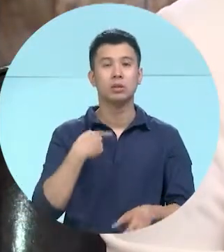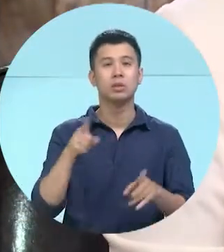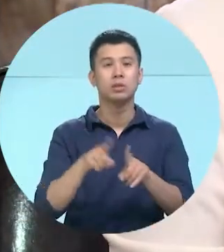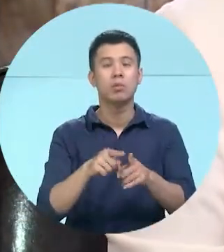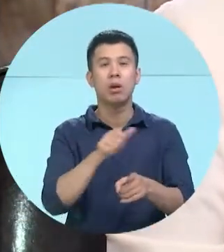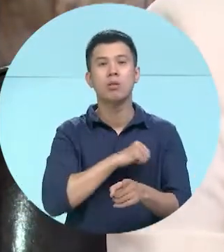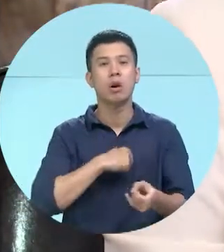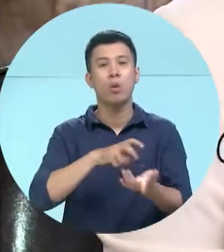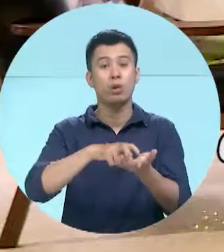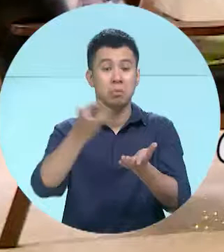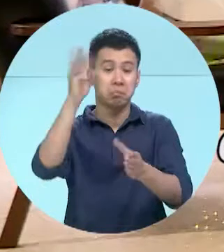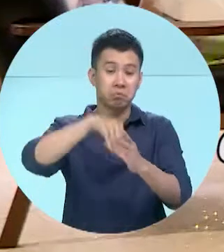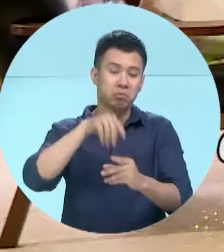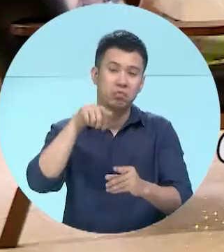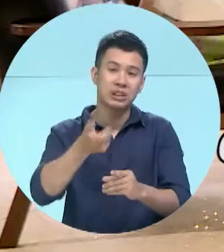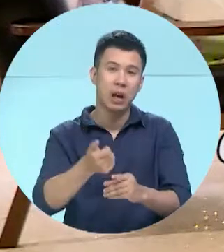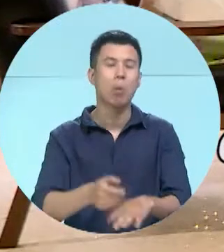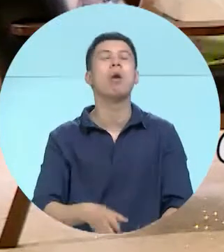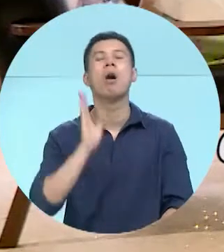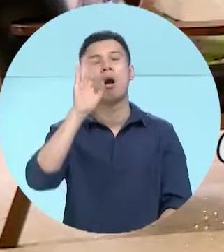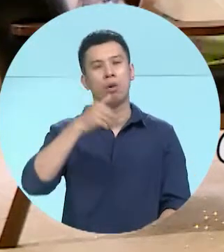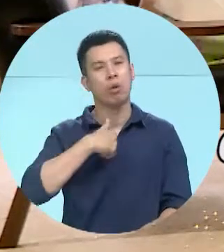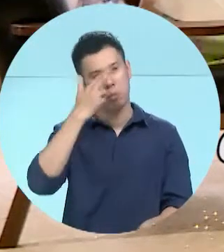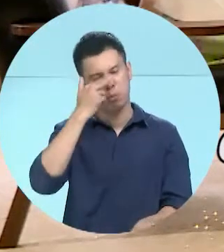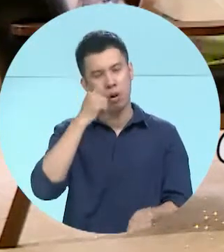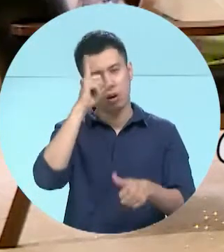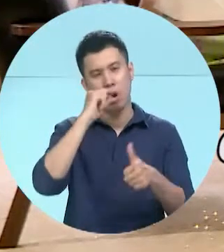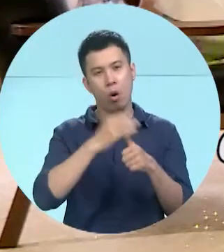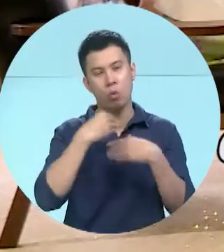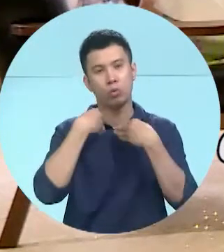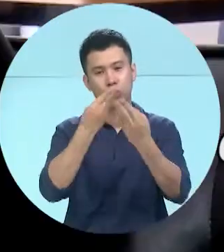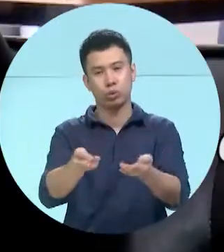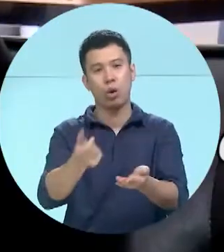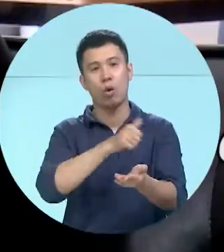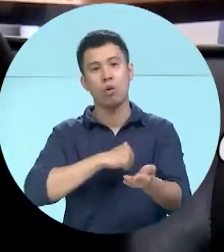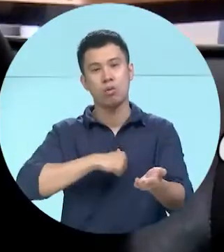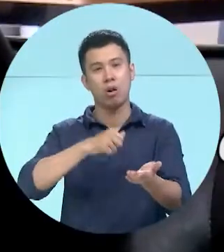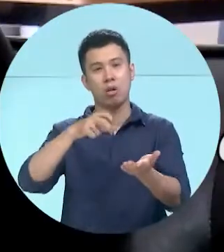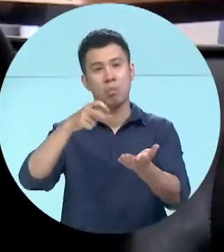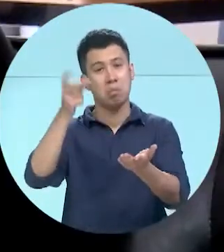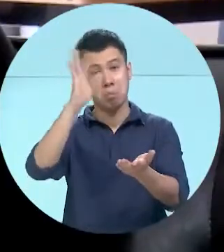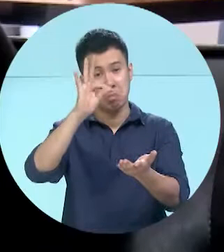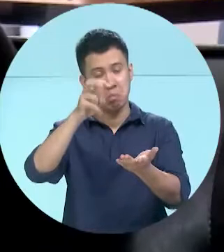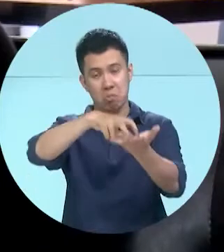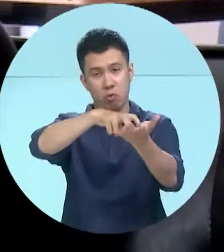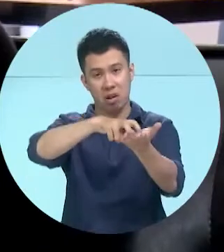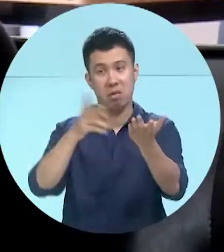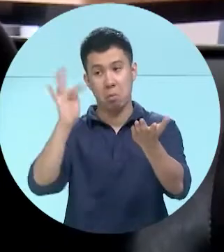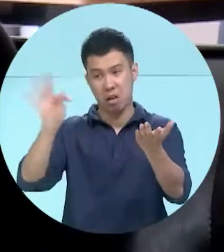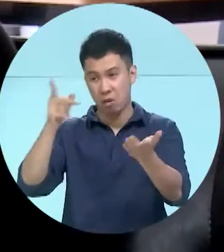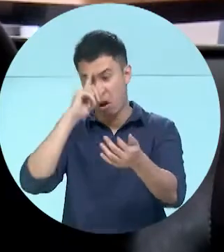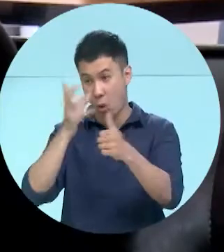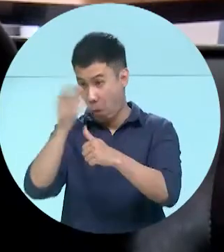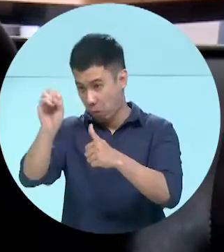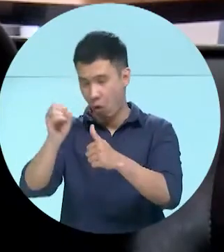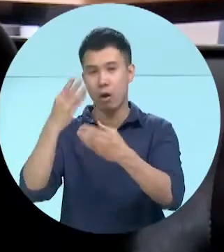employees with disability? We wanted to give opportunity to people who normally would not have the opportunity. And so we focused